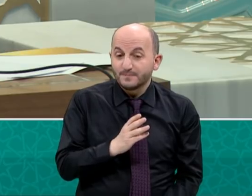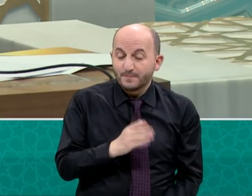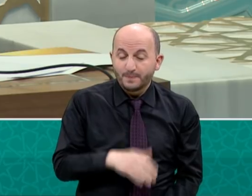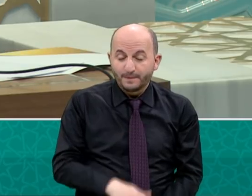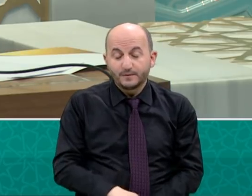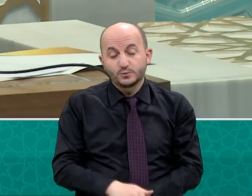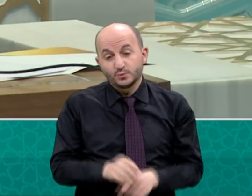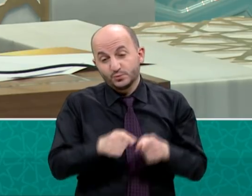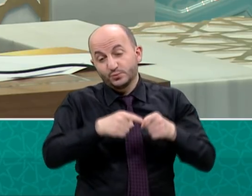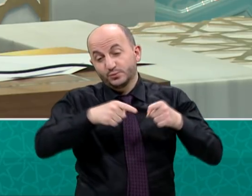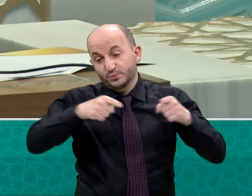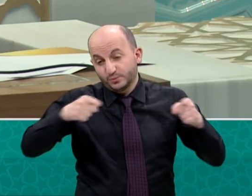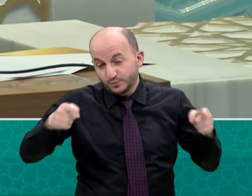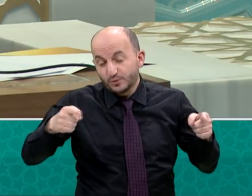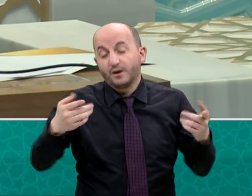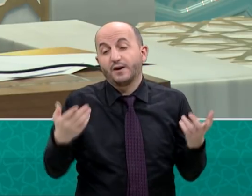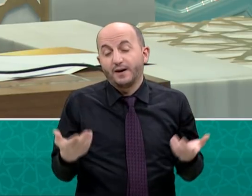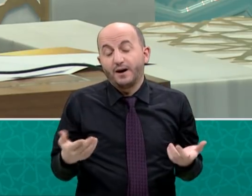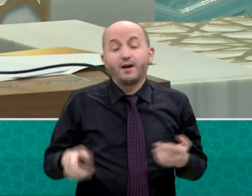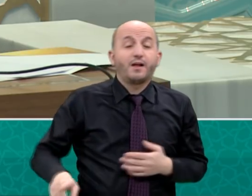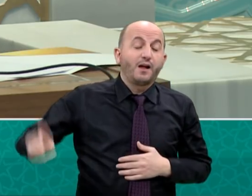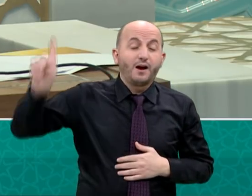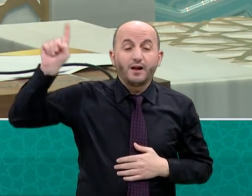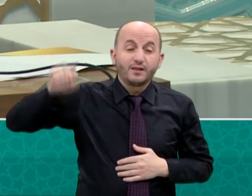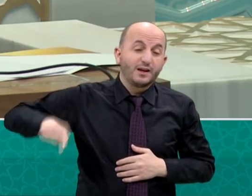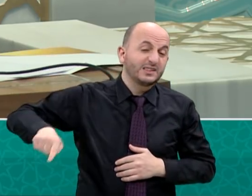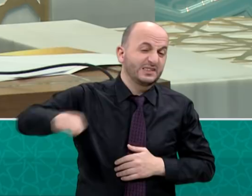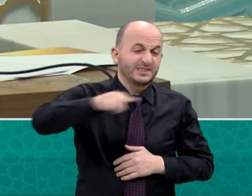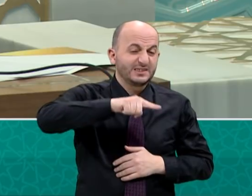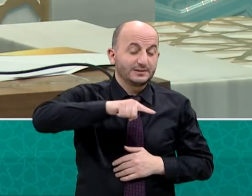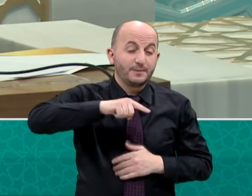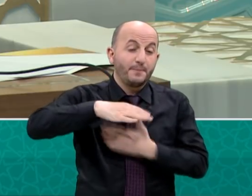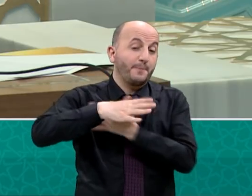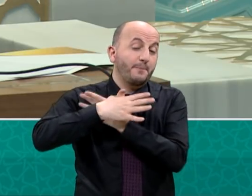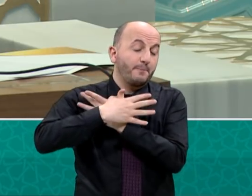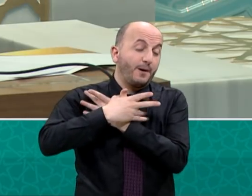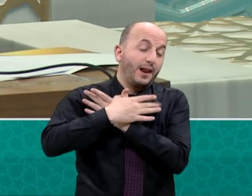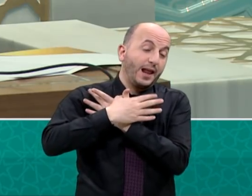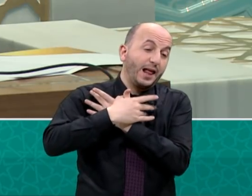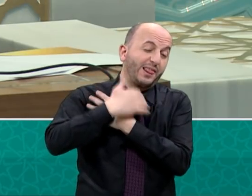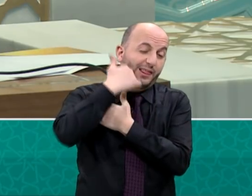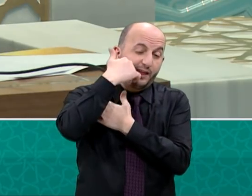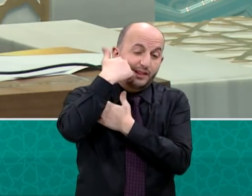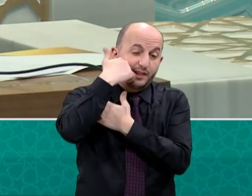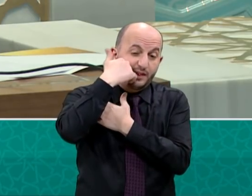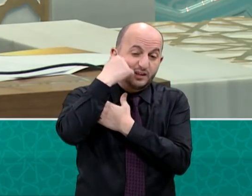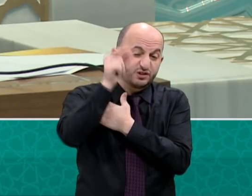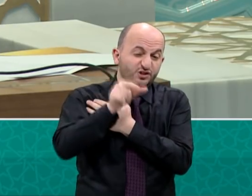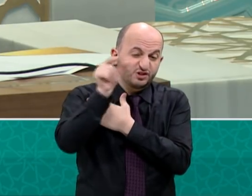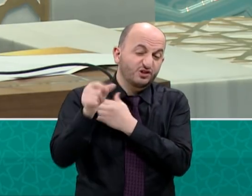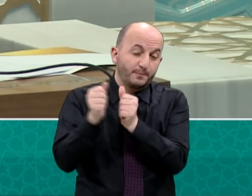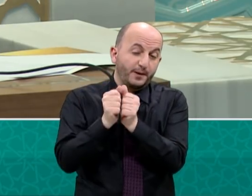devam ettiğiniz sürece Allah sizi meleklerine yalancılar